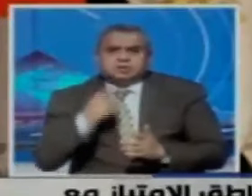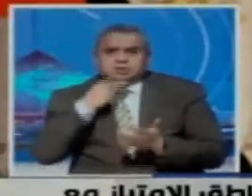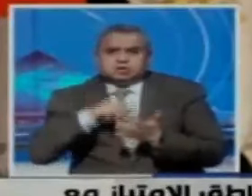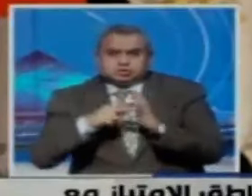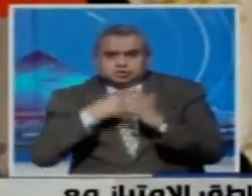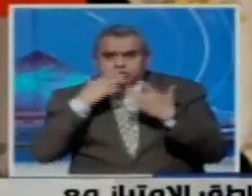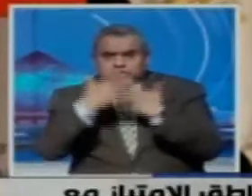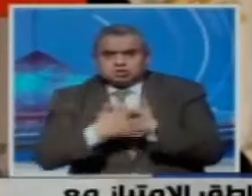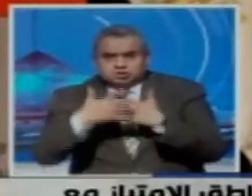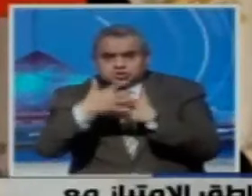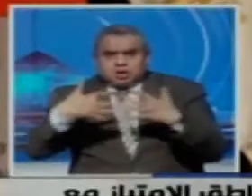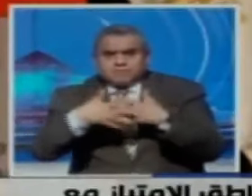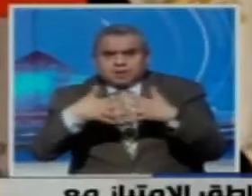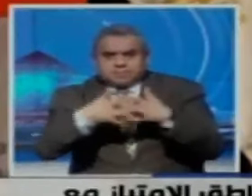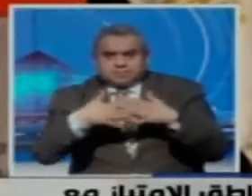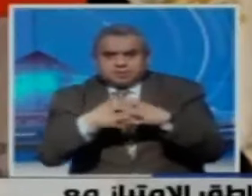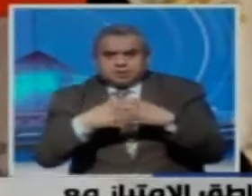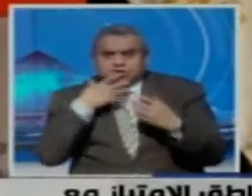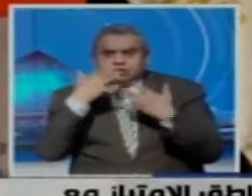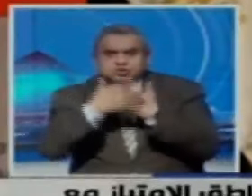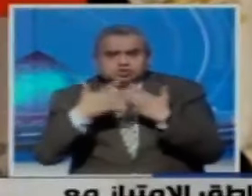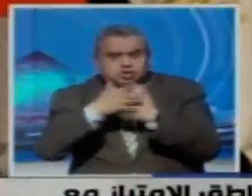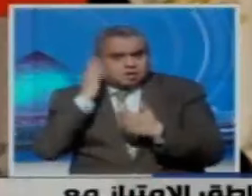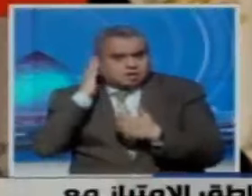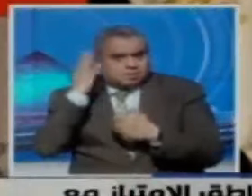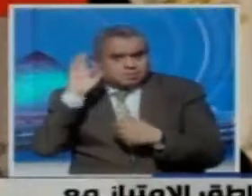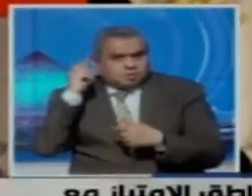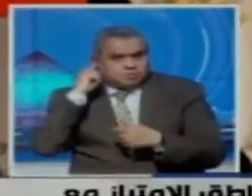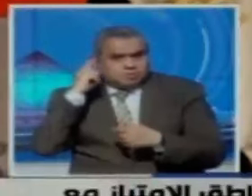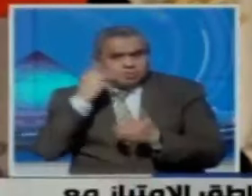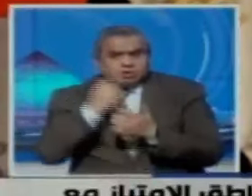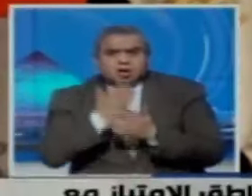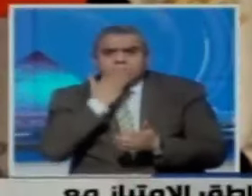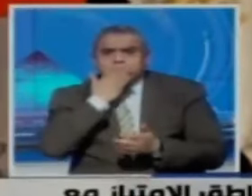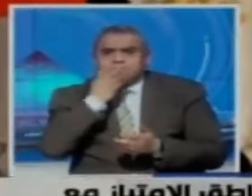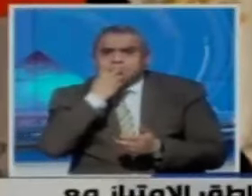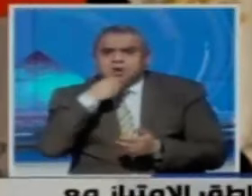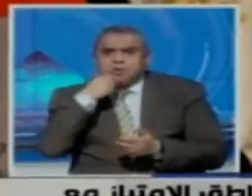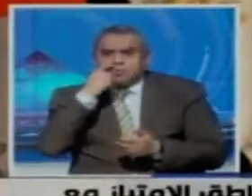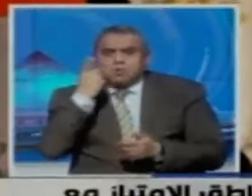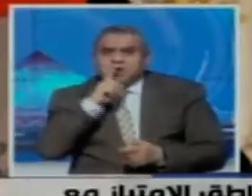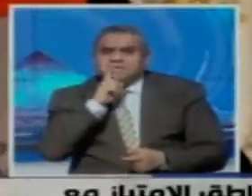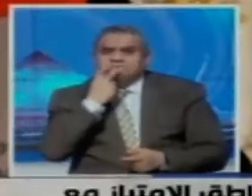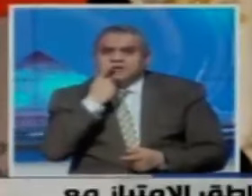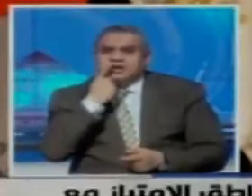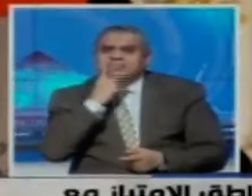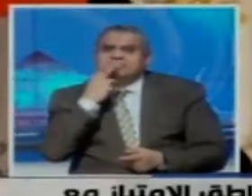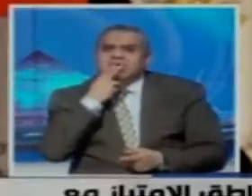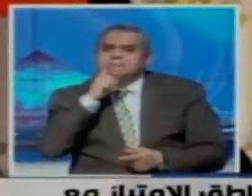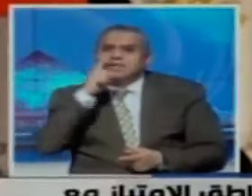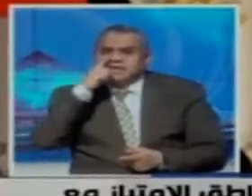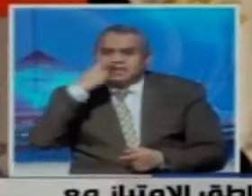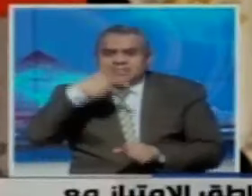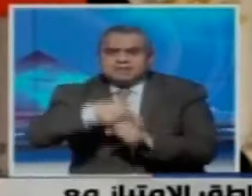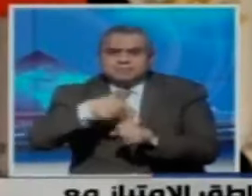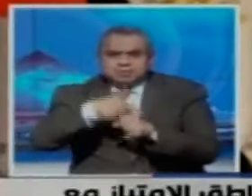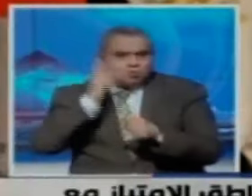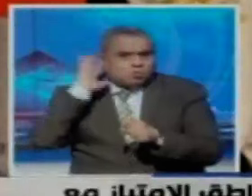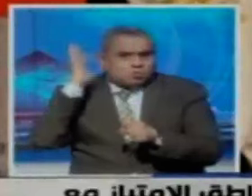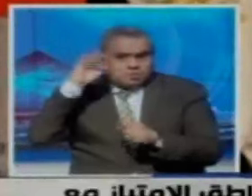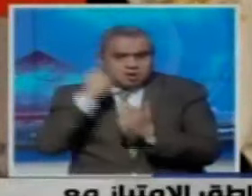الشركات الشريكة معانا وهي شركة باريك جولد وشركة سانتا مين مع هيئة الثروة المعدنية